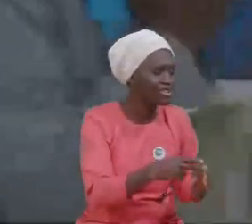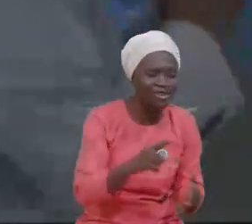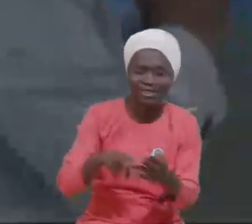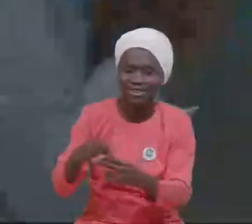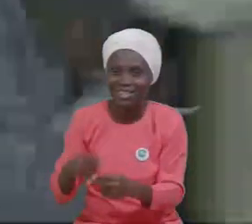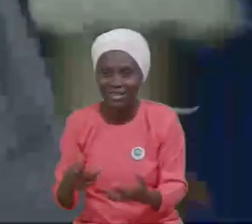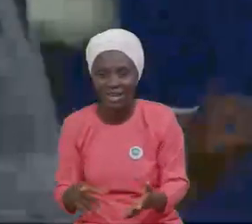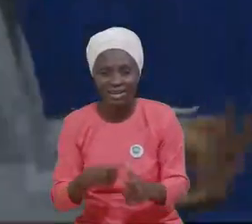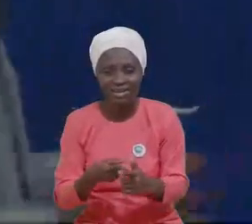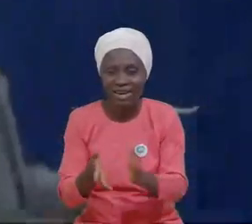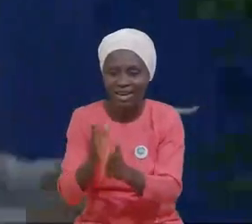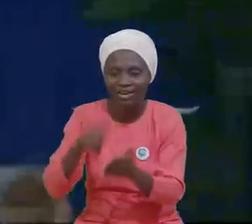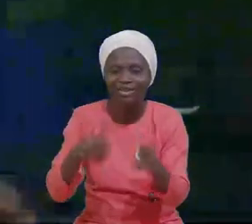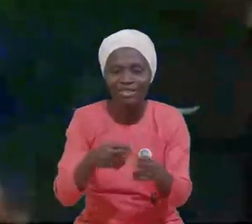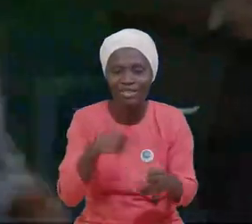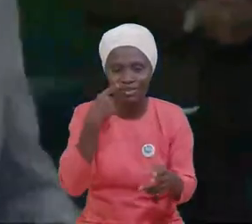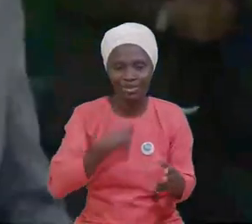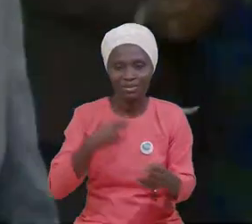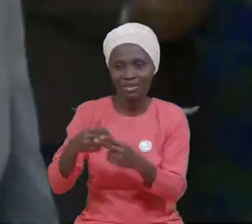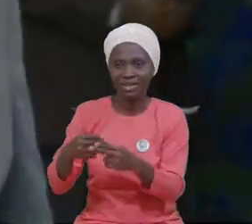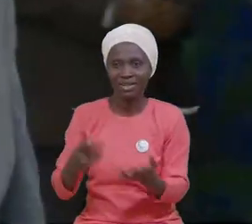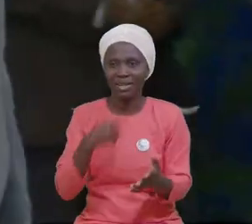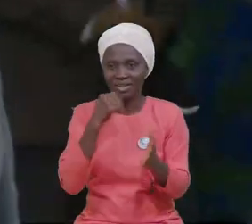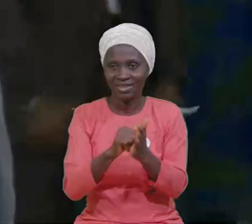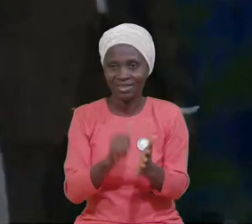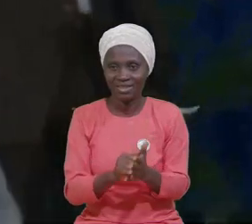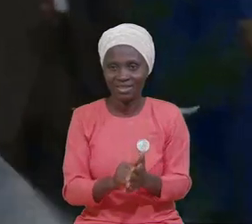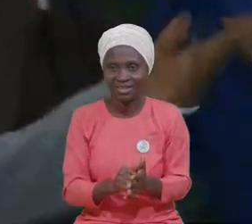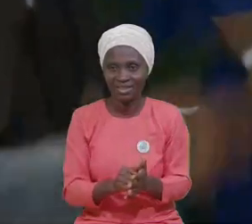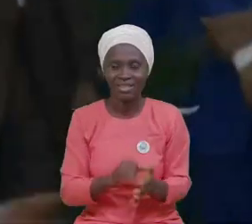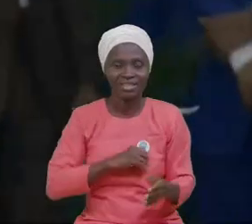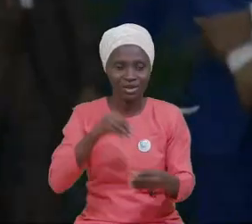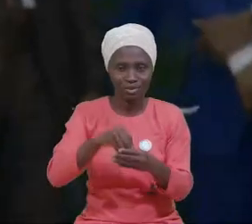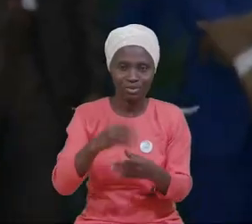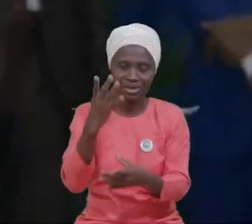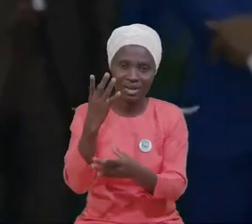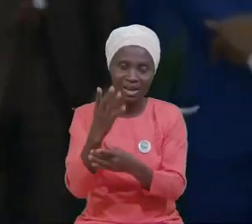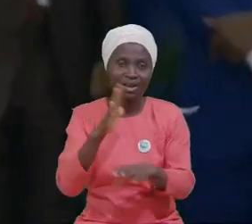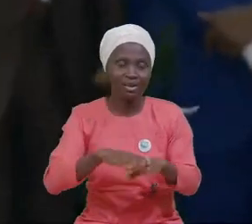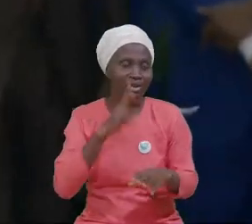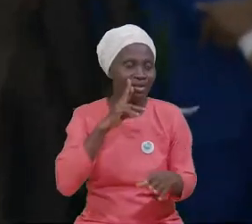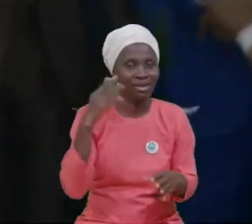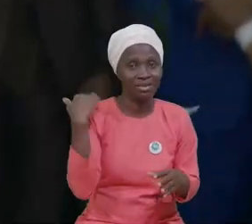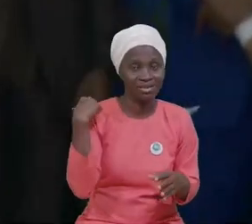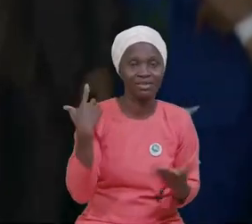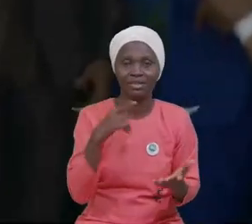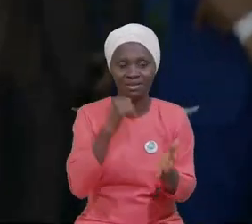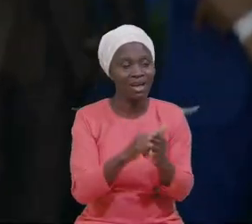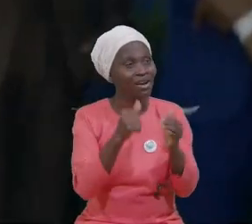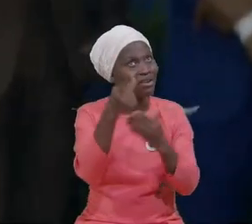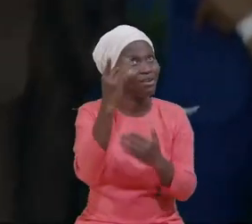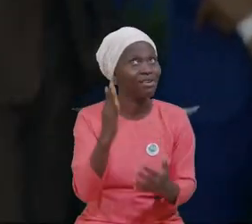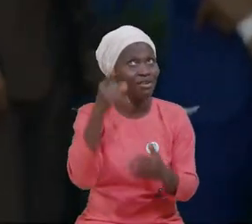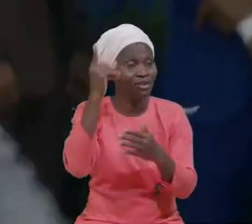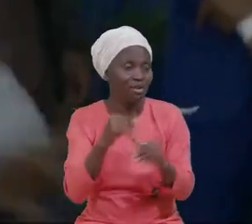allé vers elle. J'ai dit, quel est ton nom? Il m'a donné le nom. J'ai mis la main sur son épaule. J'ai dit que Dieu vous